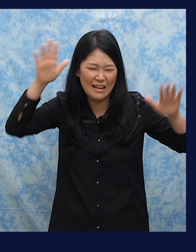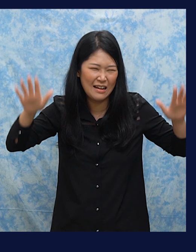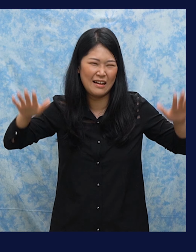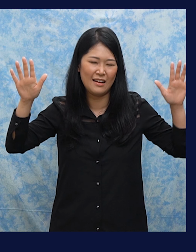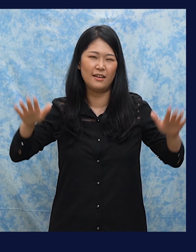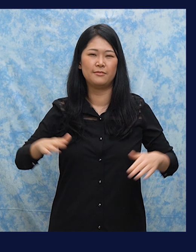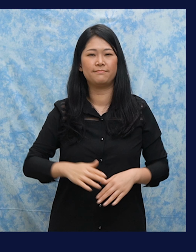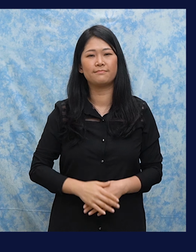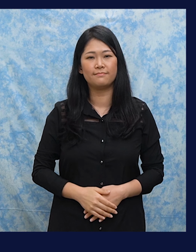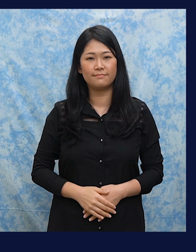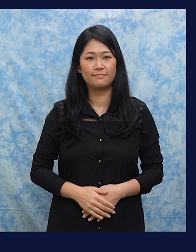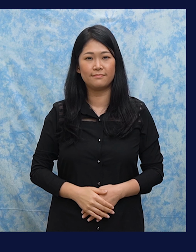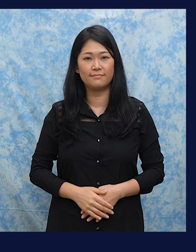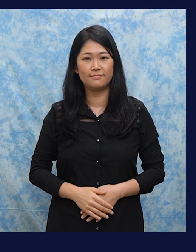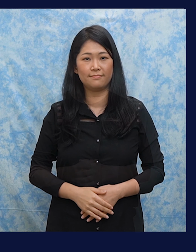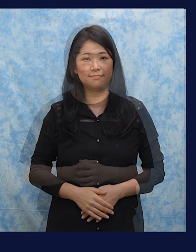王。